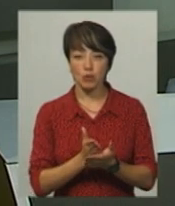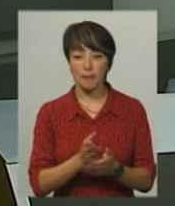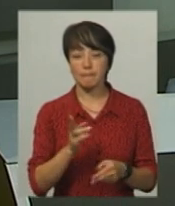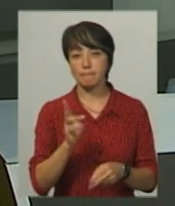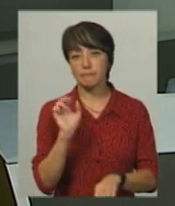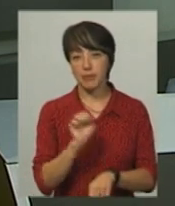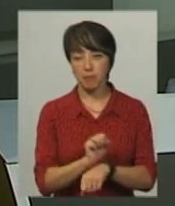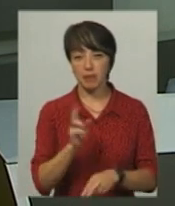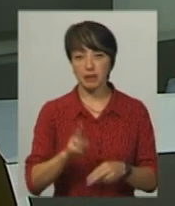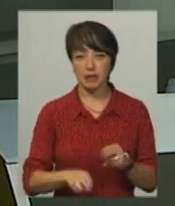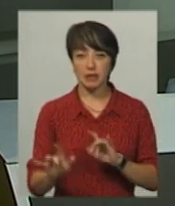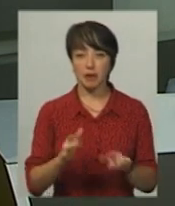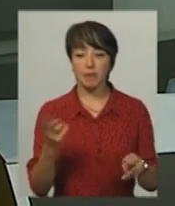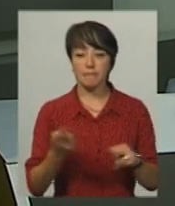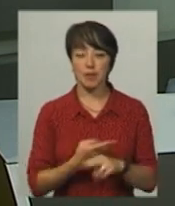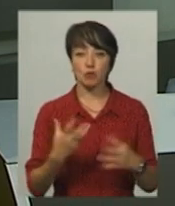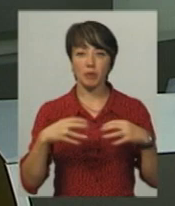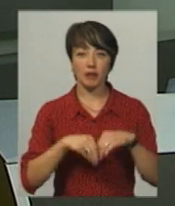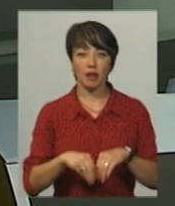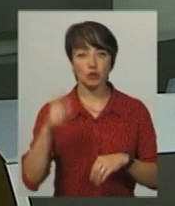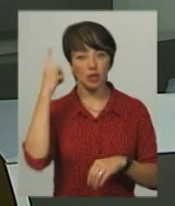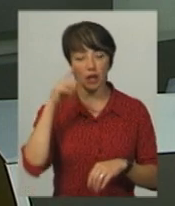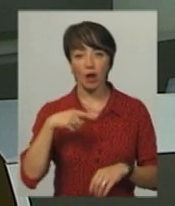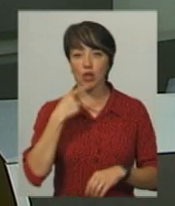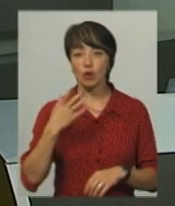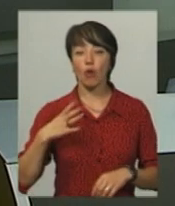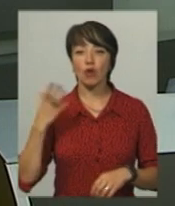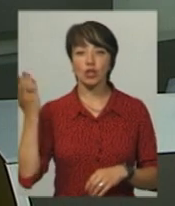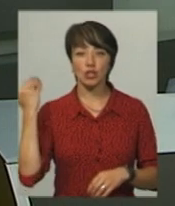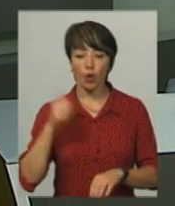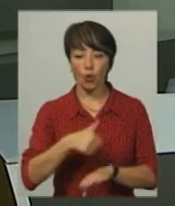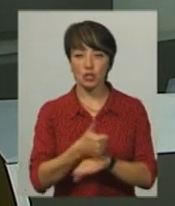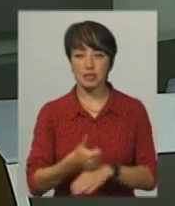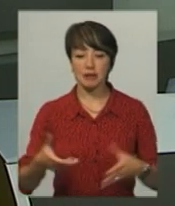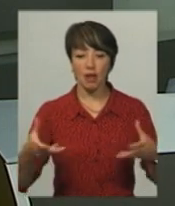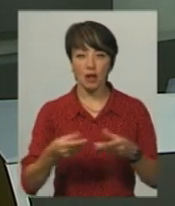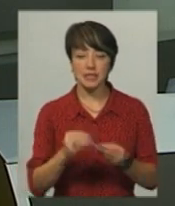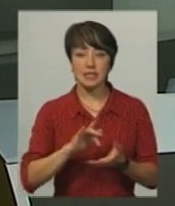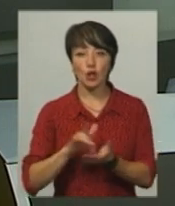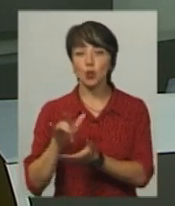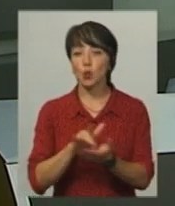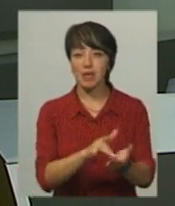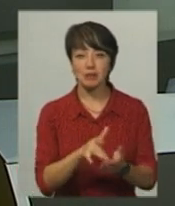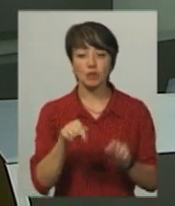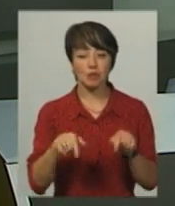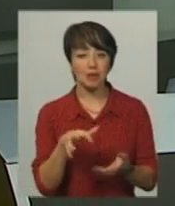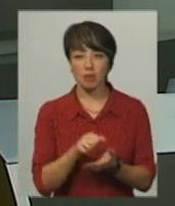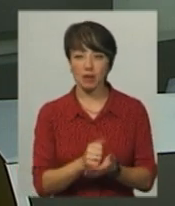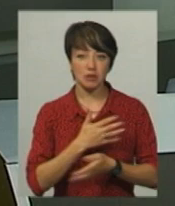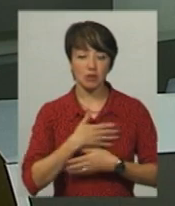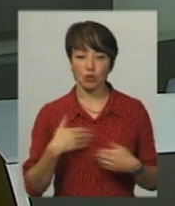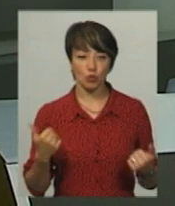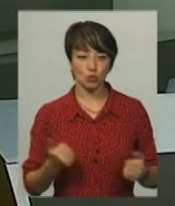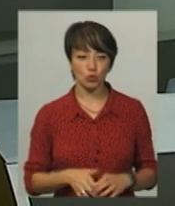припинила діяльність. Без об'єднавчої ідеї, каже колишня очільниця кластеру Лідія Мацюк, сільським туризмом в Грицеві займатися не